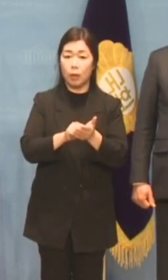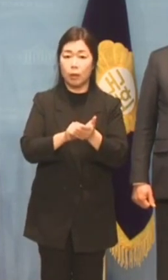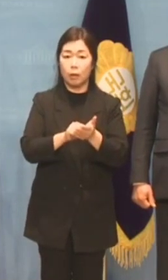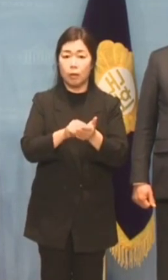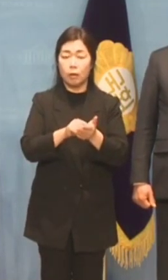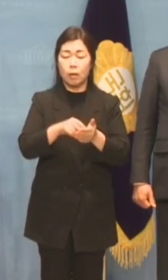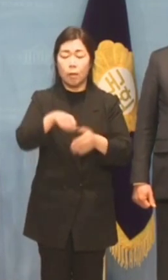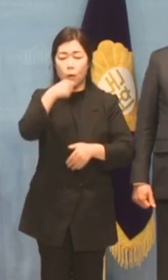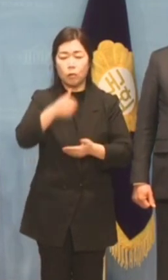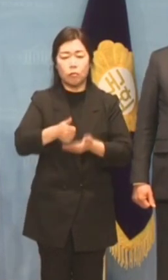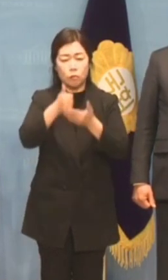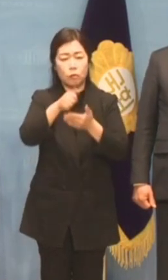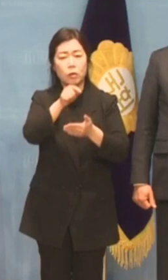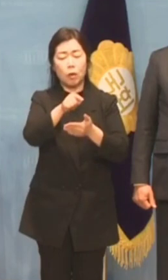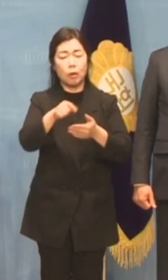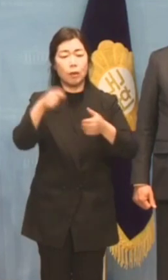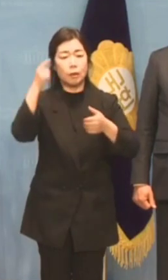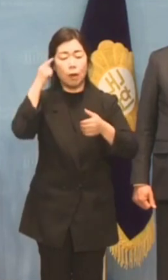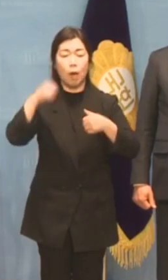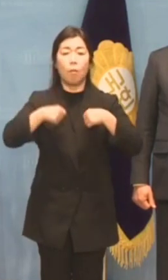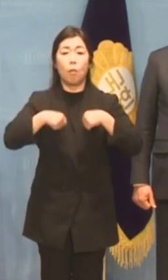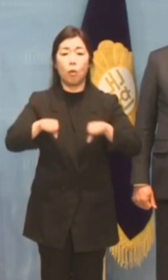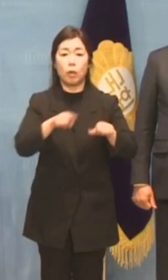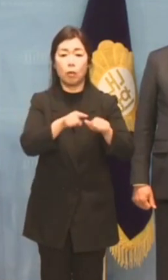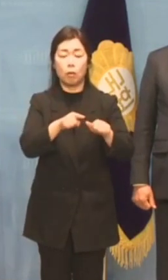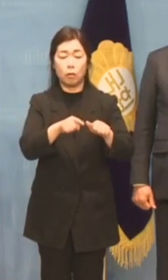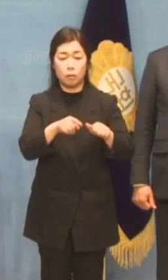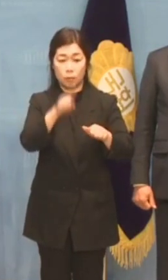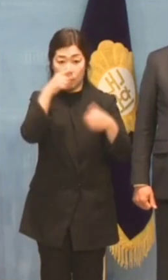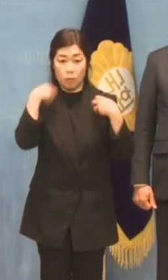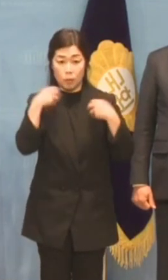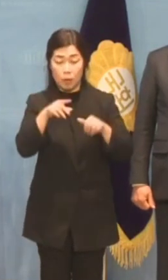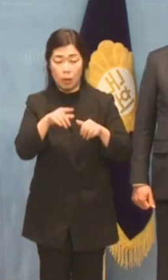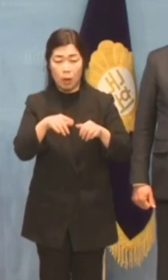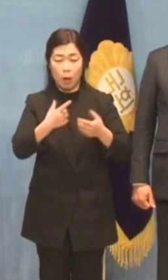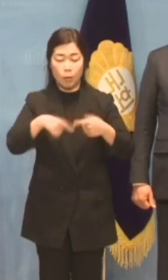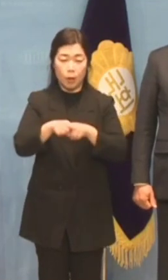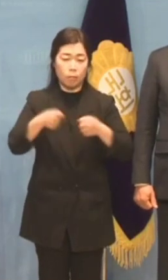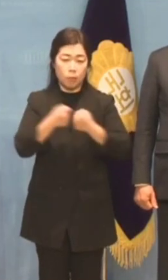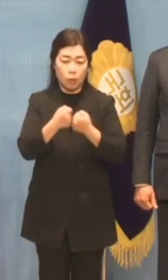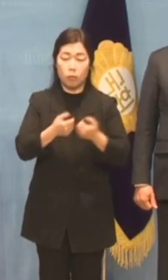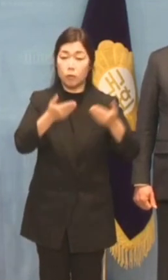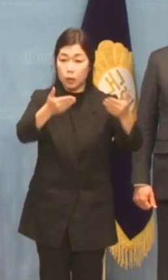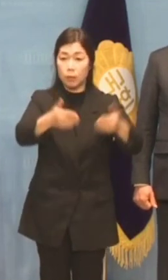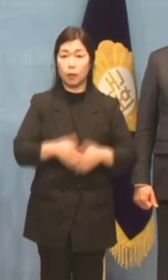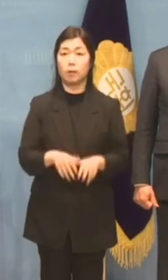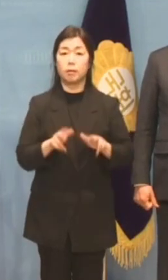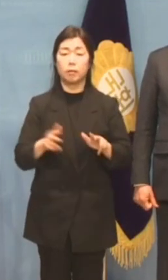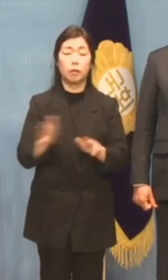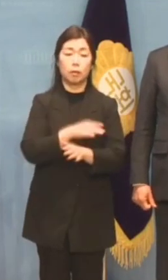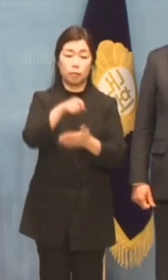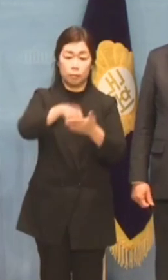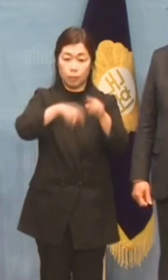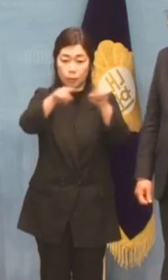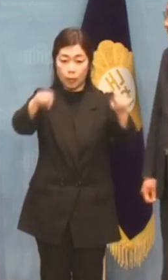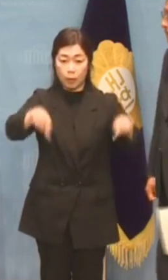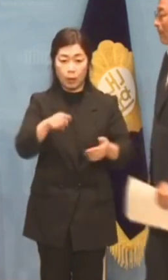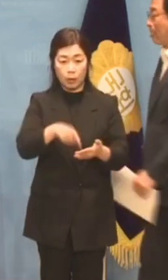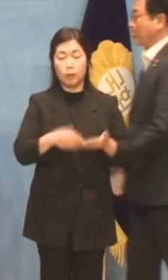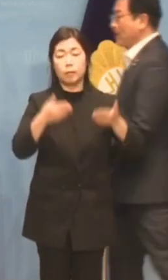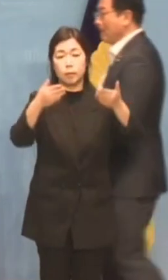포기를 막아내겠다, 국민과 함께 막아내겠다 이런 말씀을 드리겠습니다. 그러면 기자회견문을 읽도록